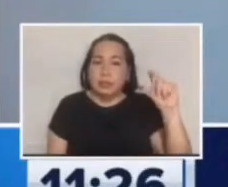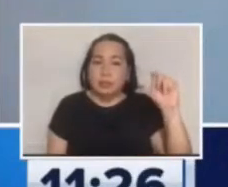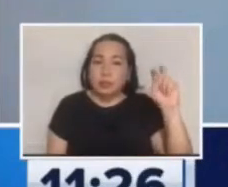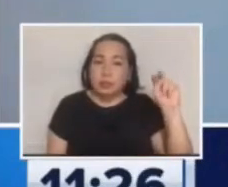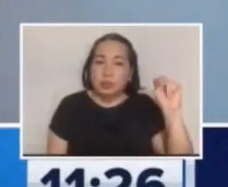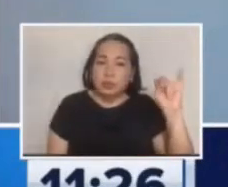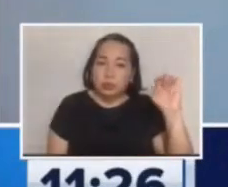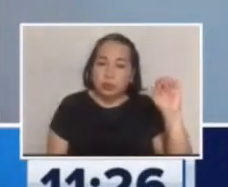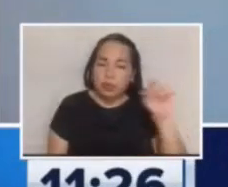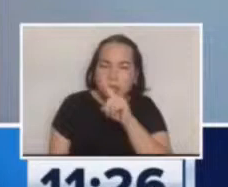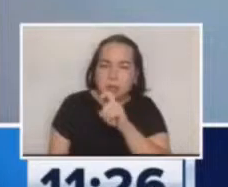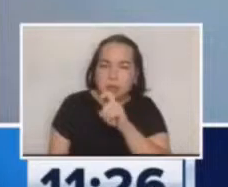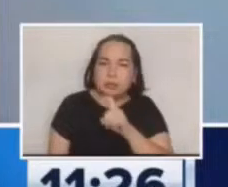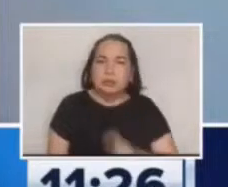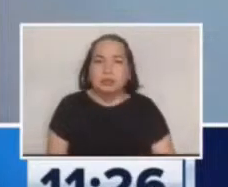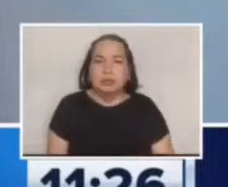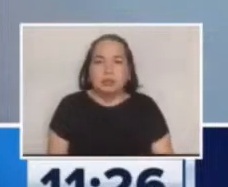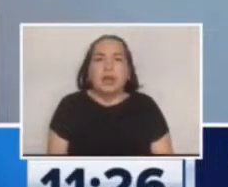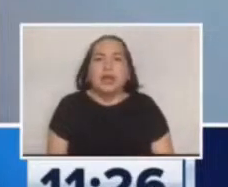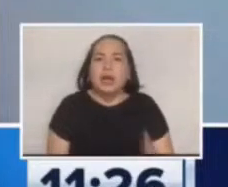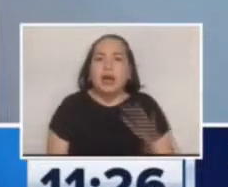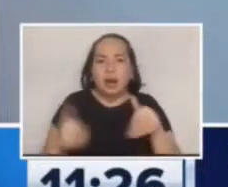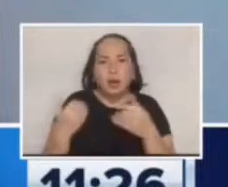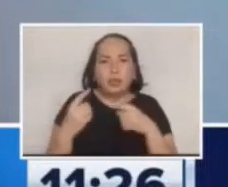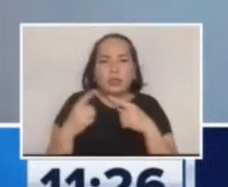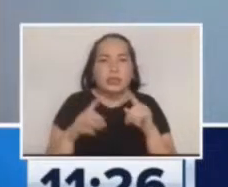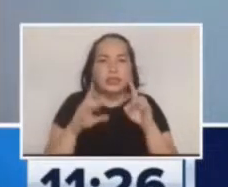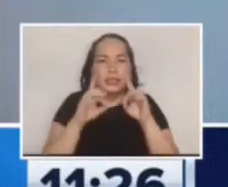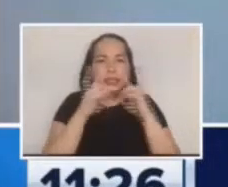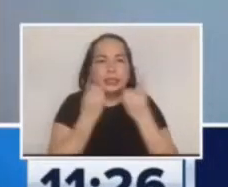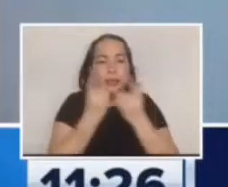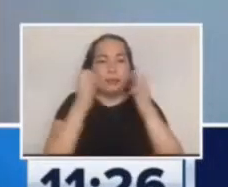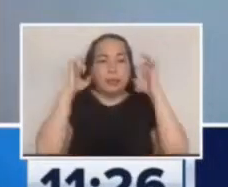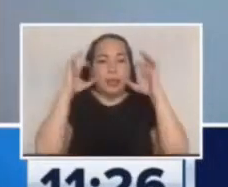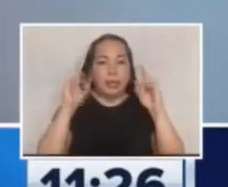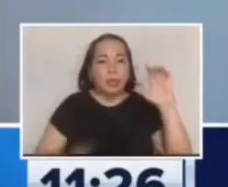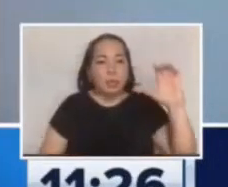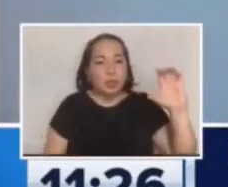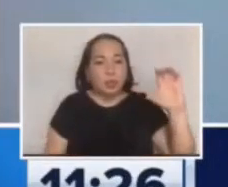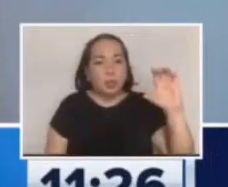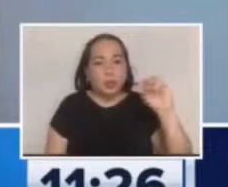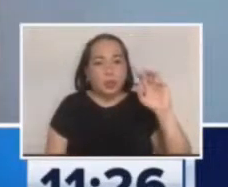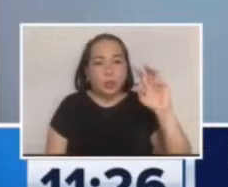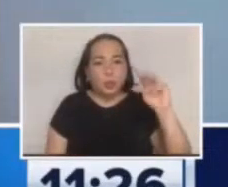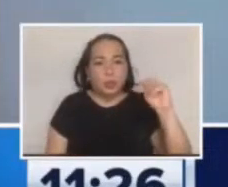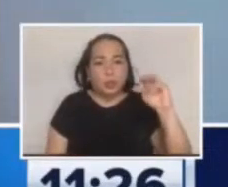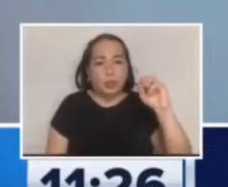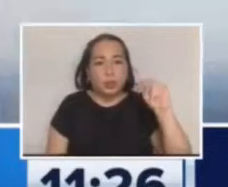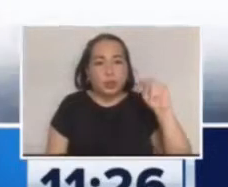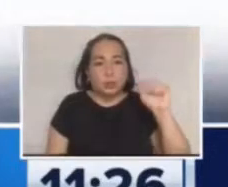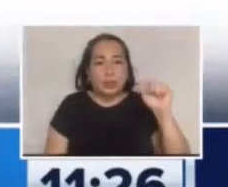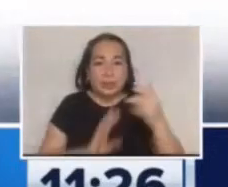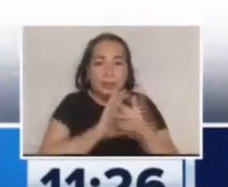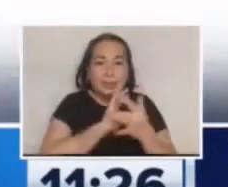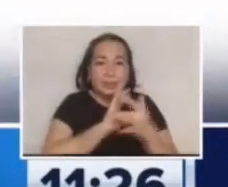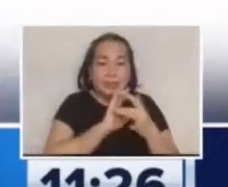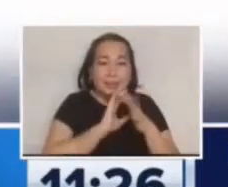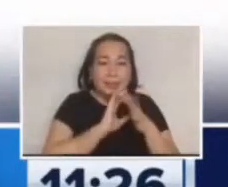hindi talaga masyadong challenging at napaganda ang pag-introduce ng DepEd Commons